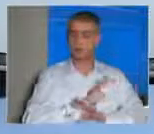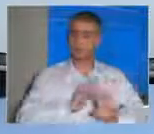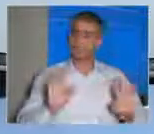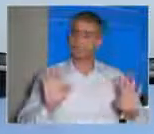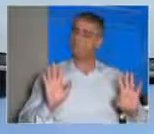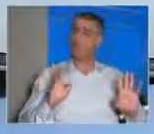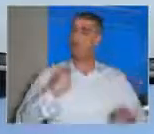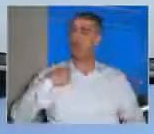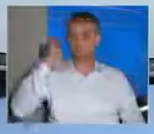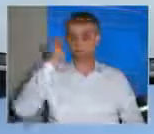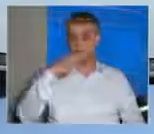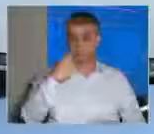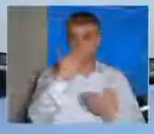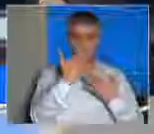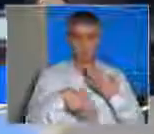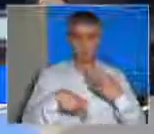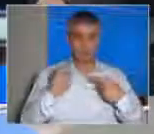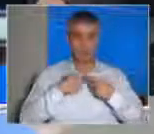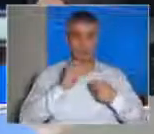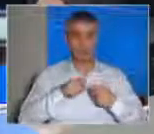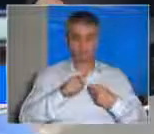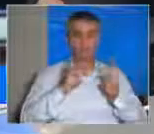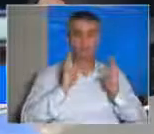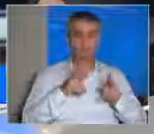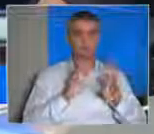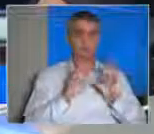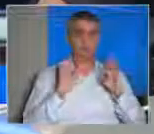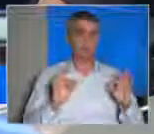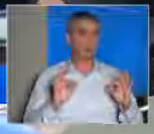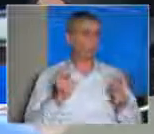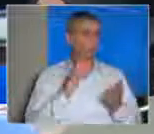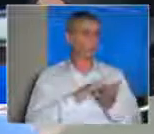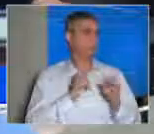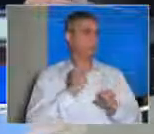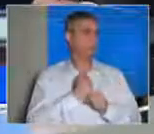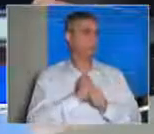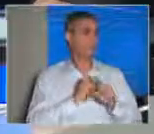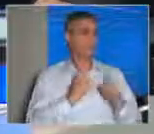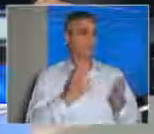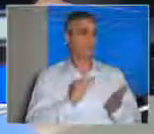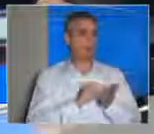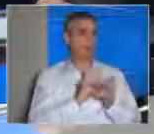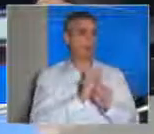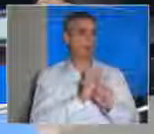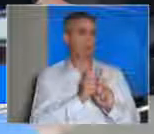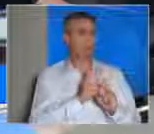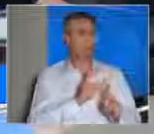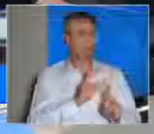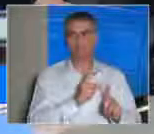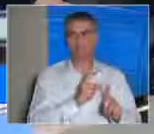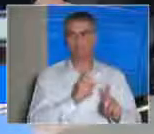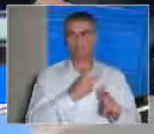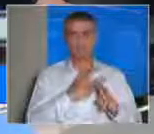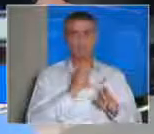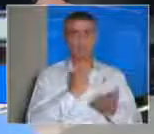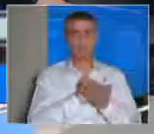אני חושבת שביום שהוא יסיים להיות חבר כנסת, אפשר להתחיל... למה, אם מישהו נמצא למקום עבודה אחר? למה צריכה להיות עליו חסינות? לא, זה לא מקום